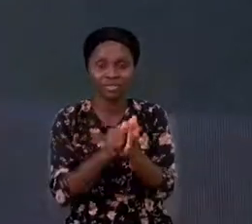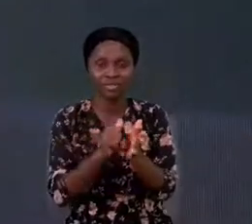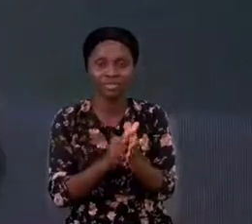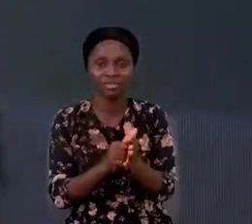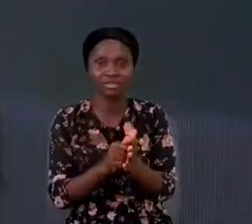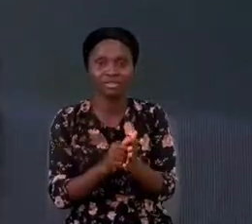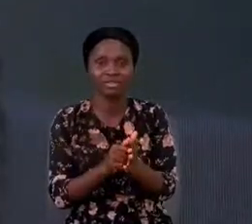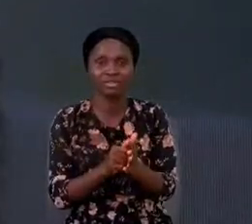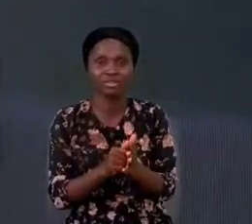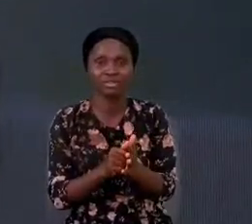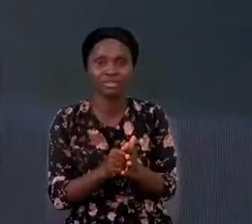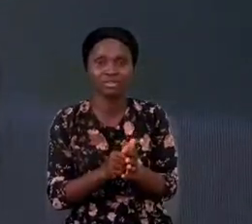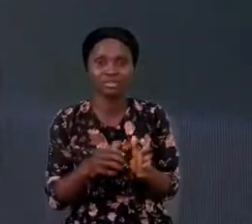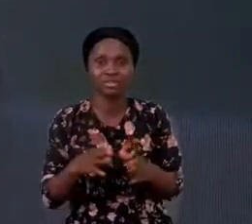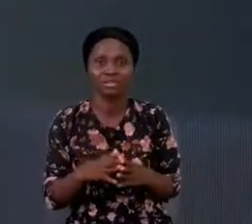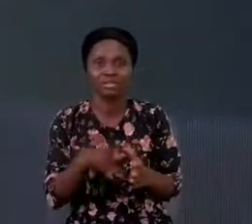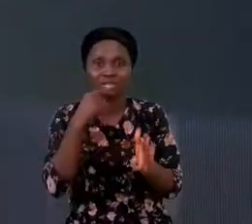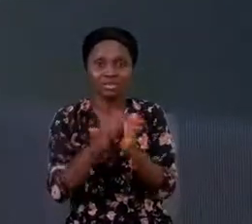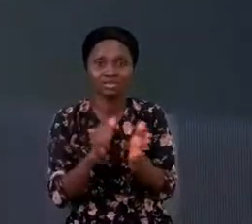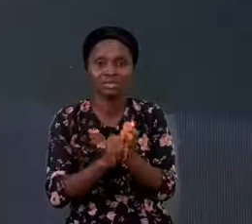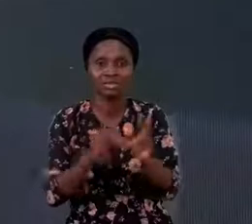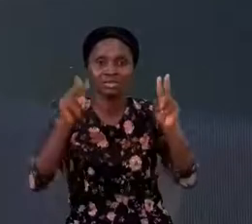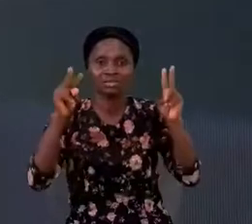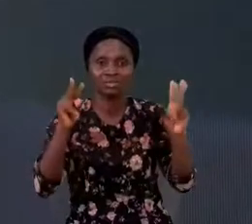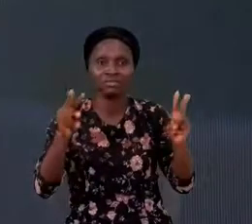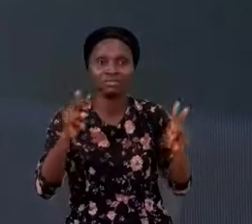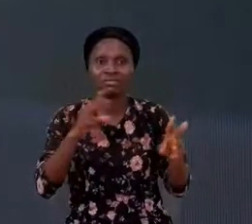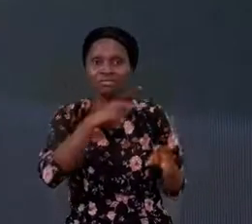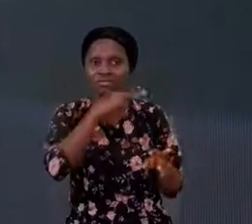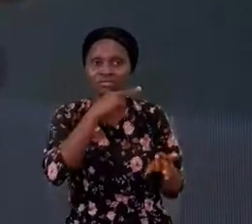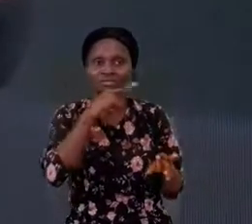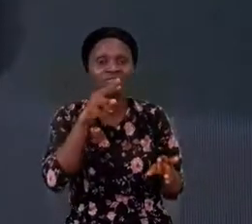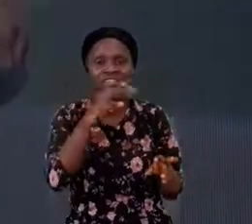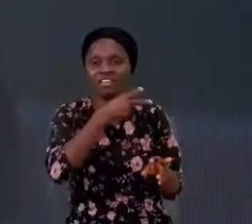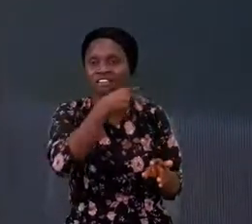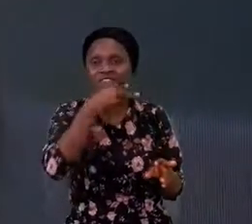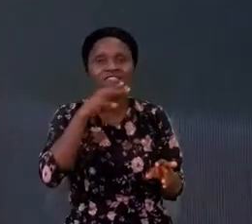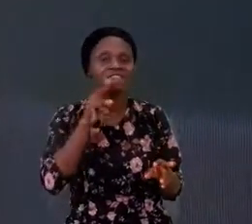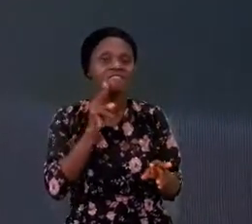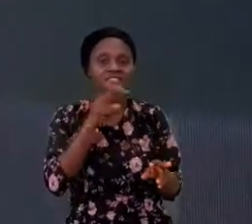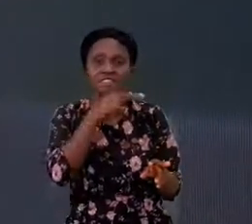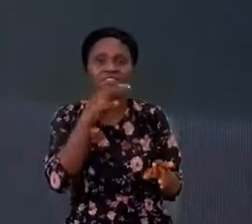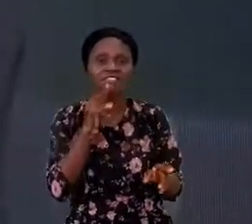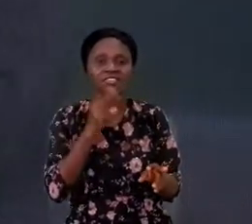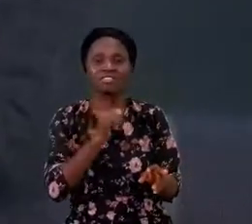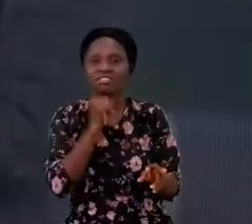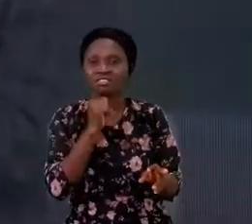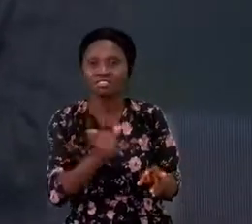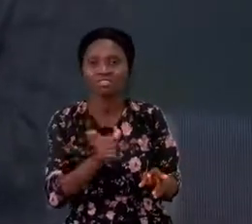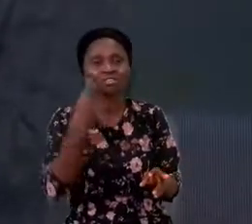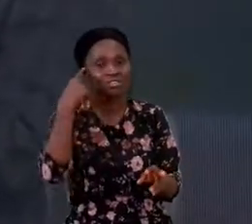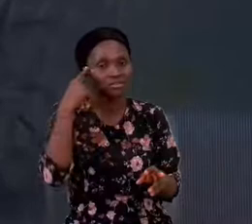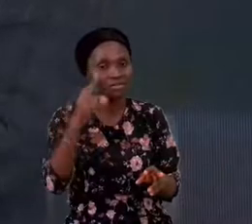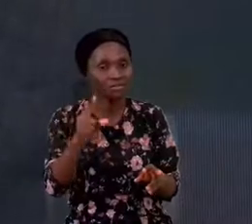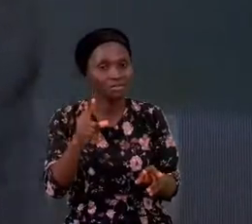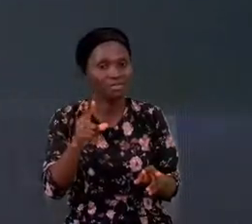dans votre vie. L'intégrité à ne pas vendre. La vision à ne pas vendre. Le courage à ne pas